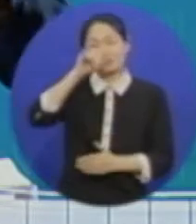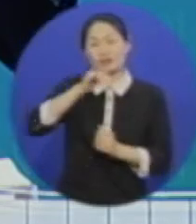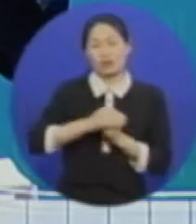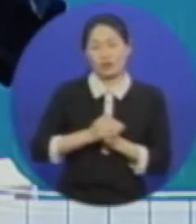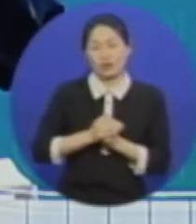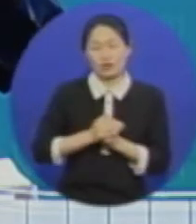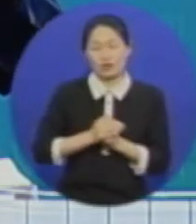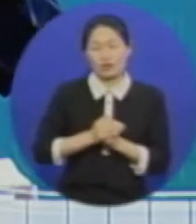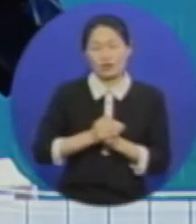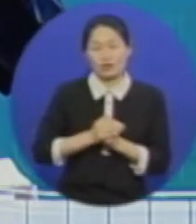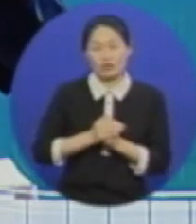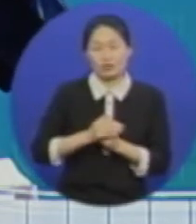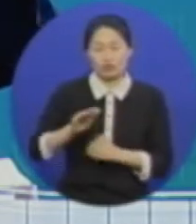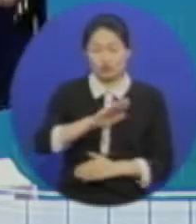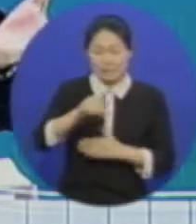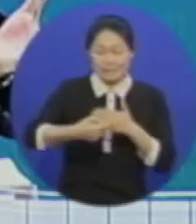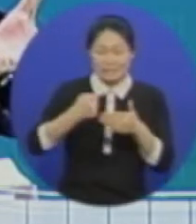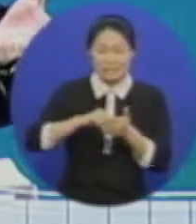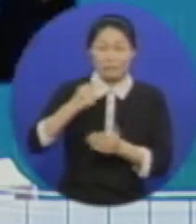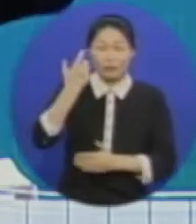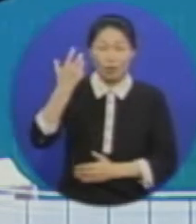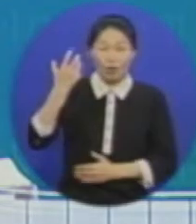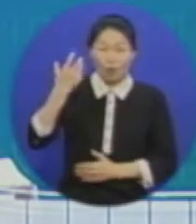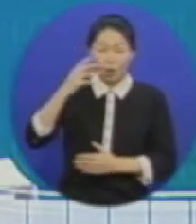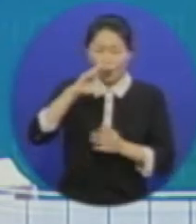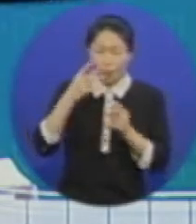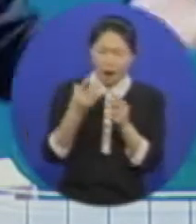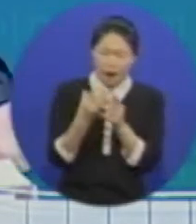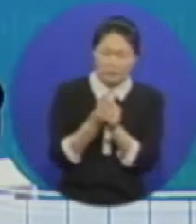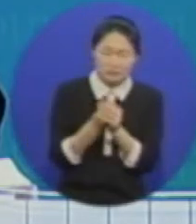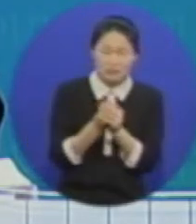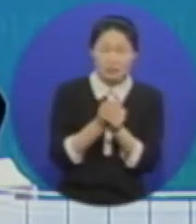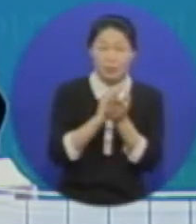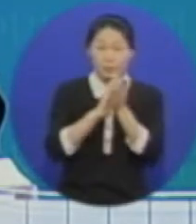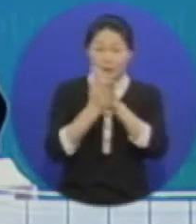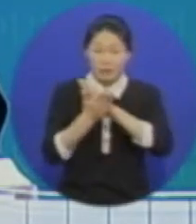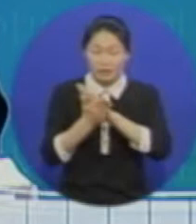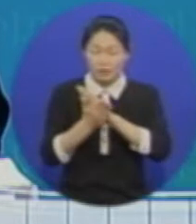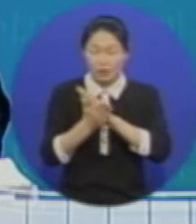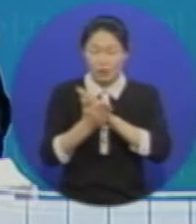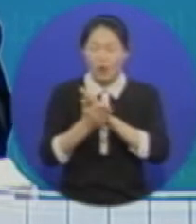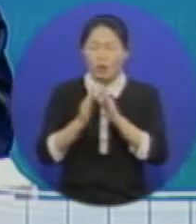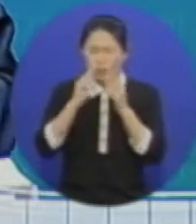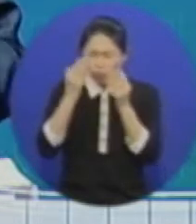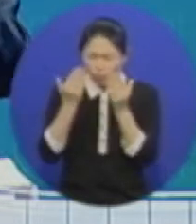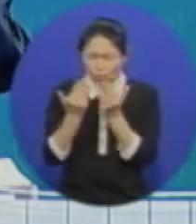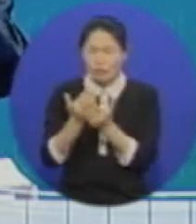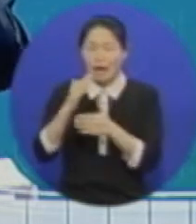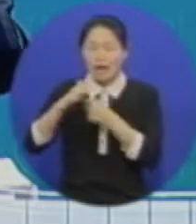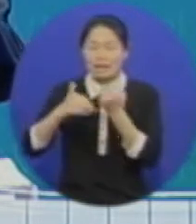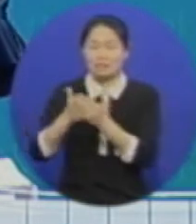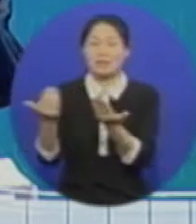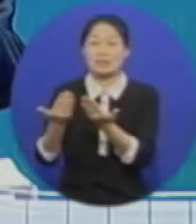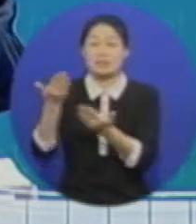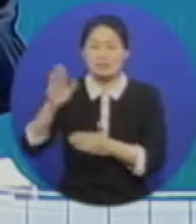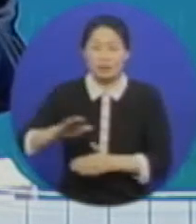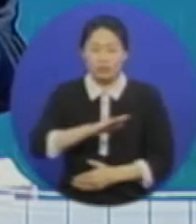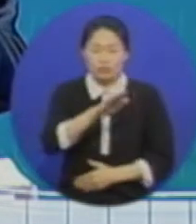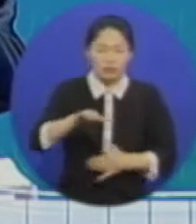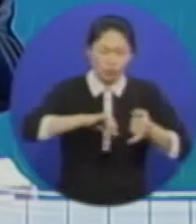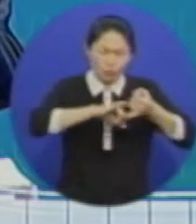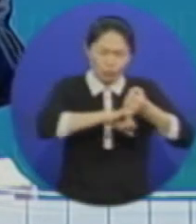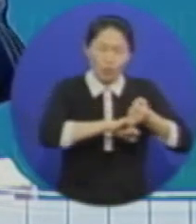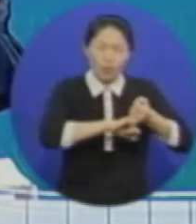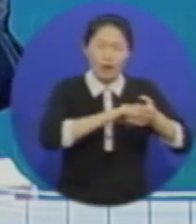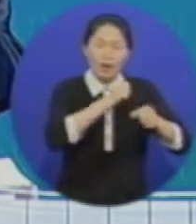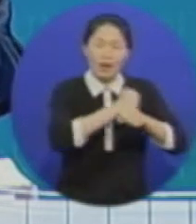우리 심령이 완전히 변화되는 일은 전적으로 나 하나님이 하시는 일이지만 우리가 반드시 할 일이 하나 있는데